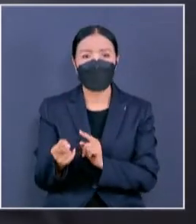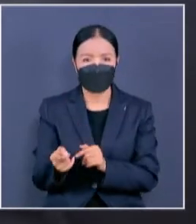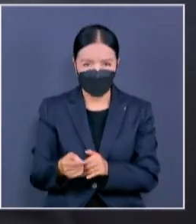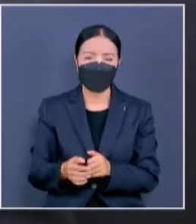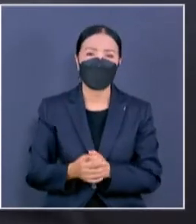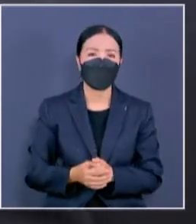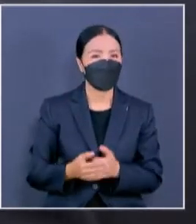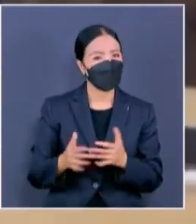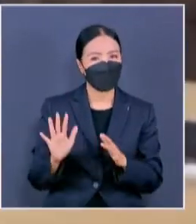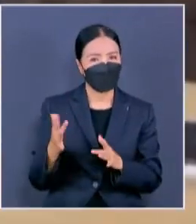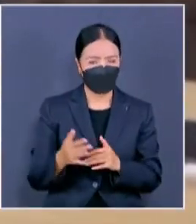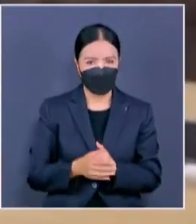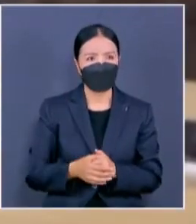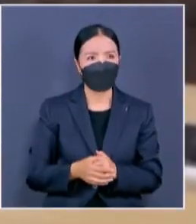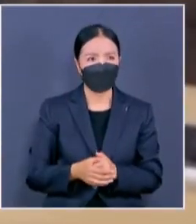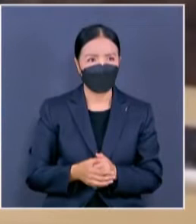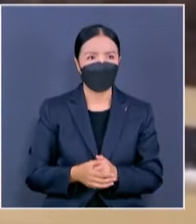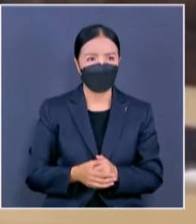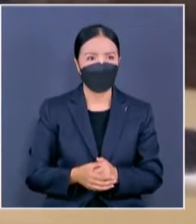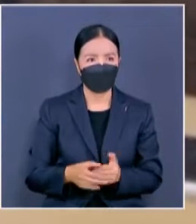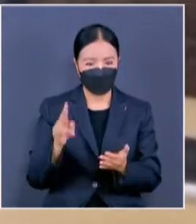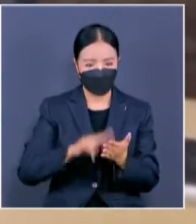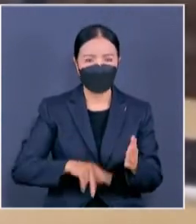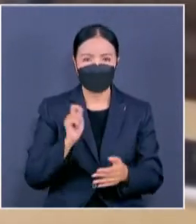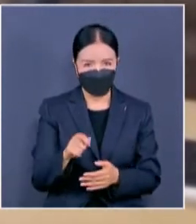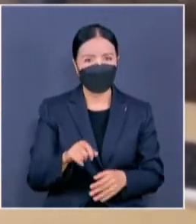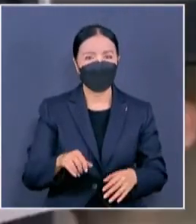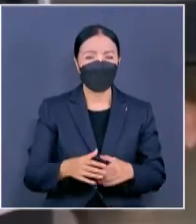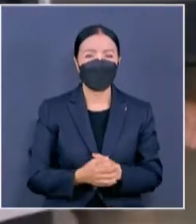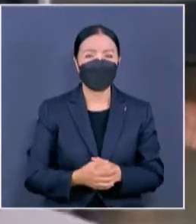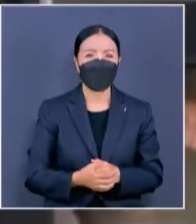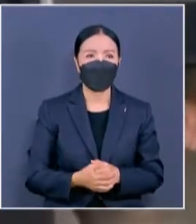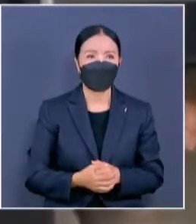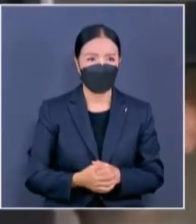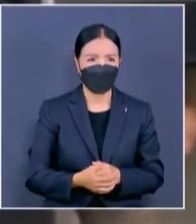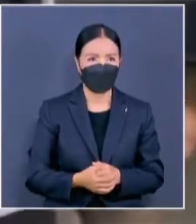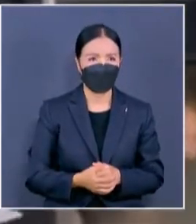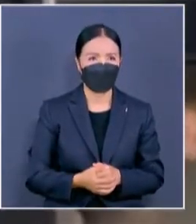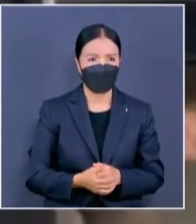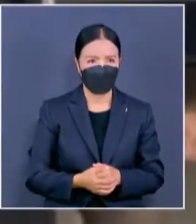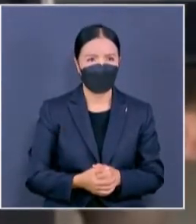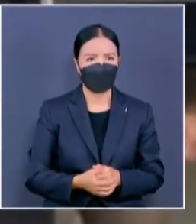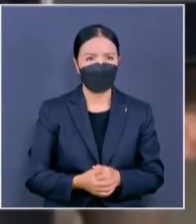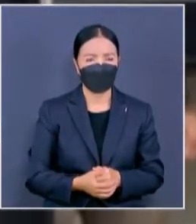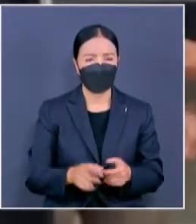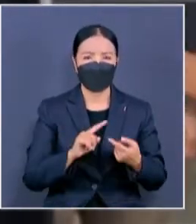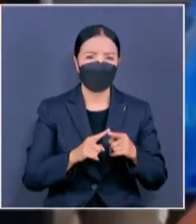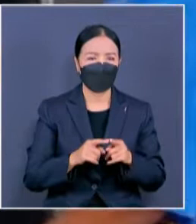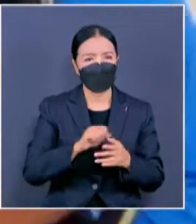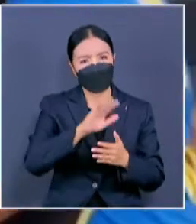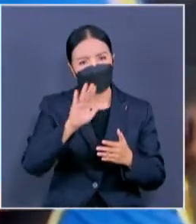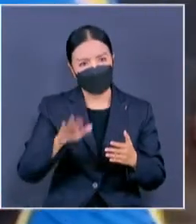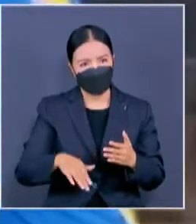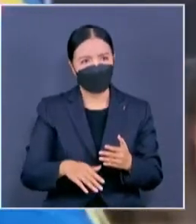ไม่ปล่อยไว้แน่ๆจะยินยอมเสียค่าปรับอีกรอบนะคะ มีเพื่อนแล้วก็พี่ๆน้องๆแล้วก็ FC อะไรอย่างเงี้ยค่ะโอนไป